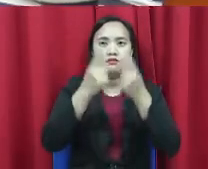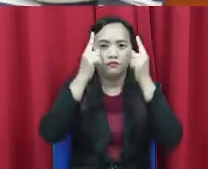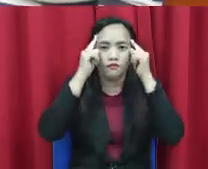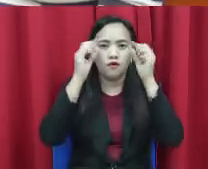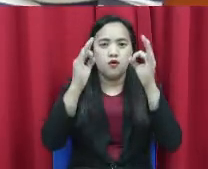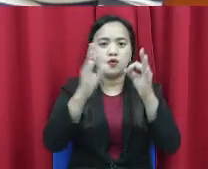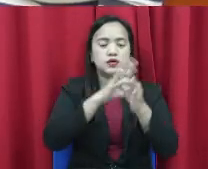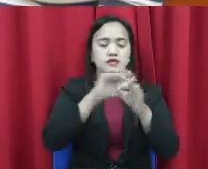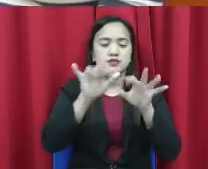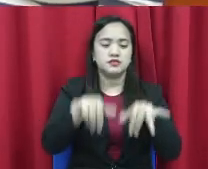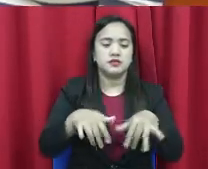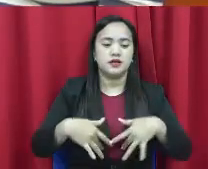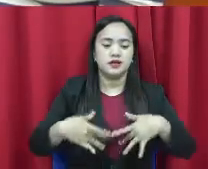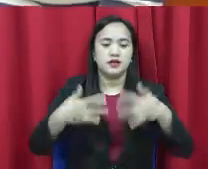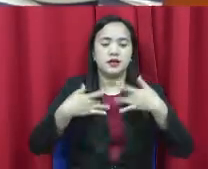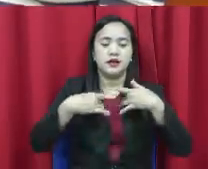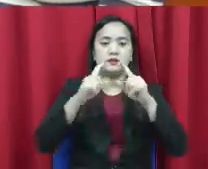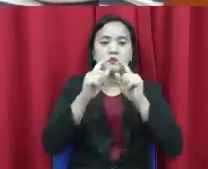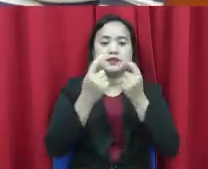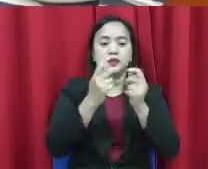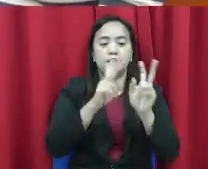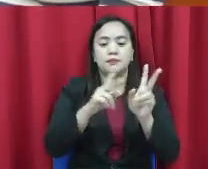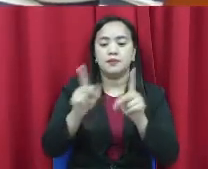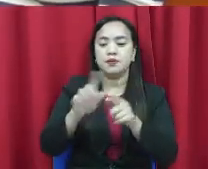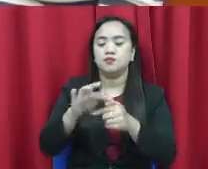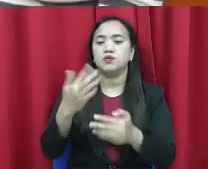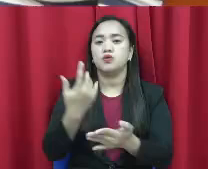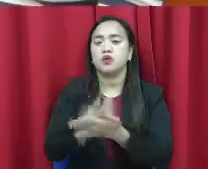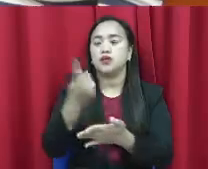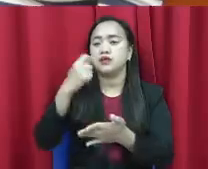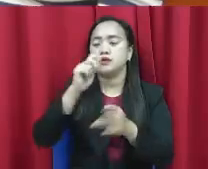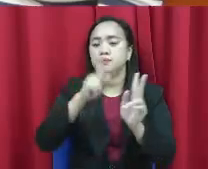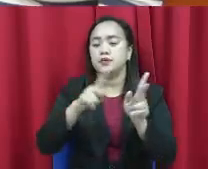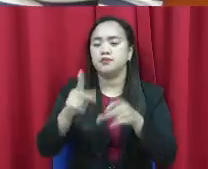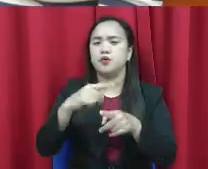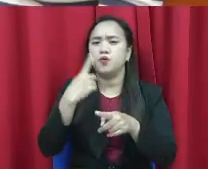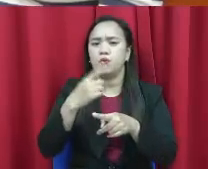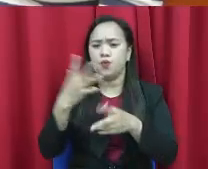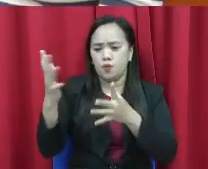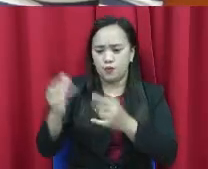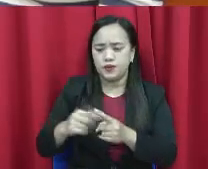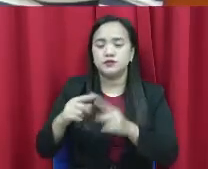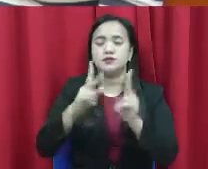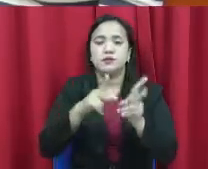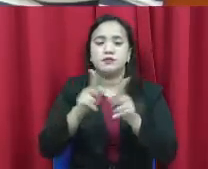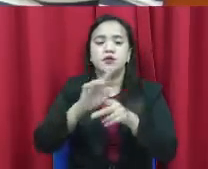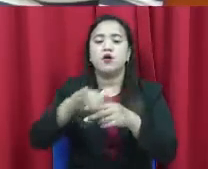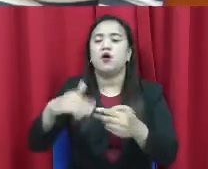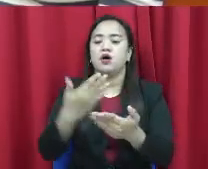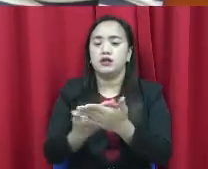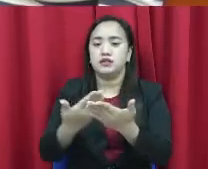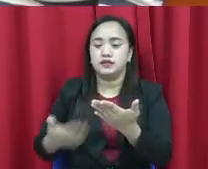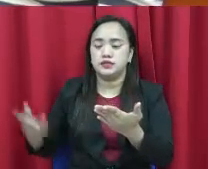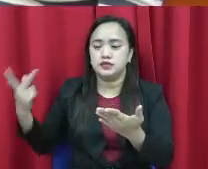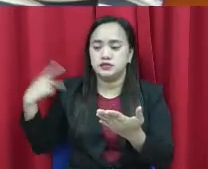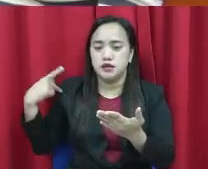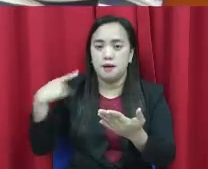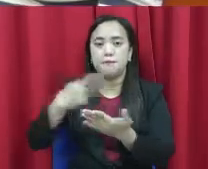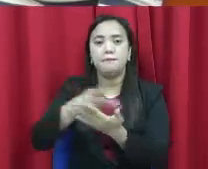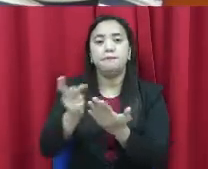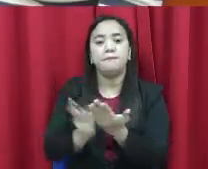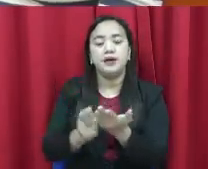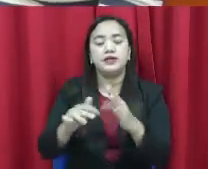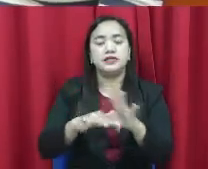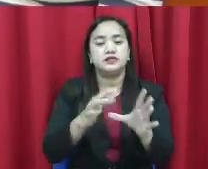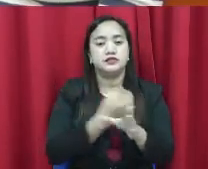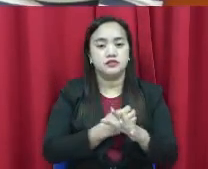staying Alive At team prep para mga naghahanda na mag-asawa ay talagang lahat po yan ay bahagi